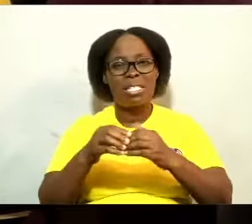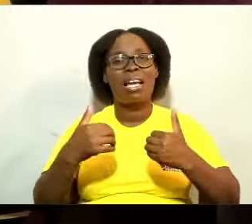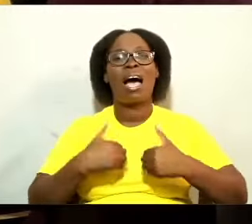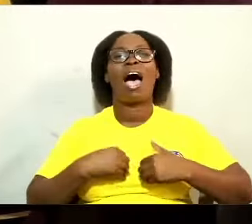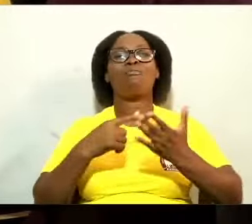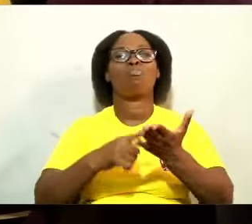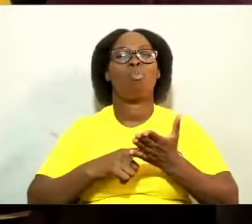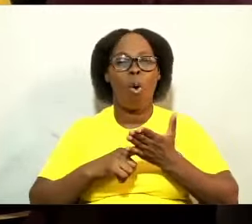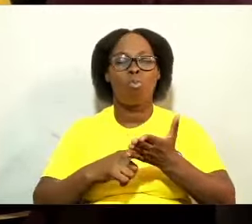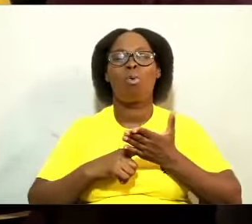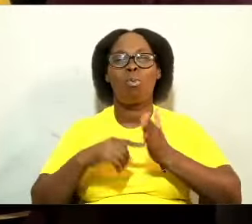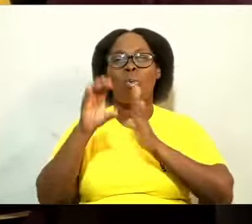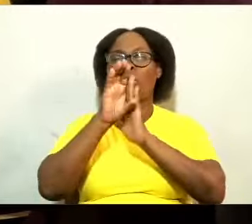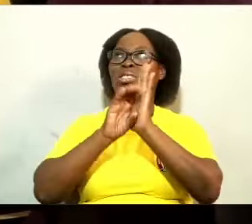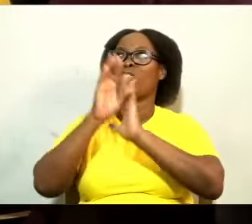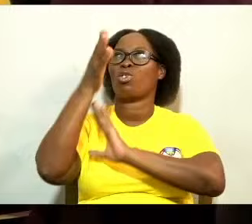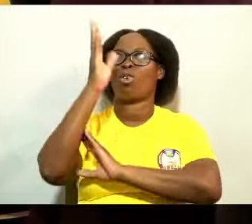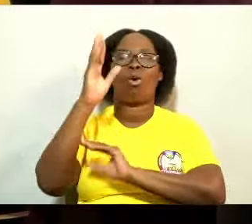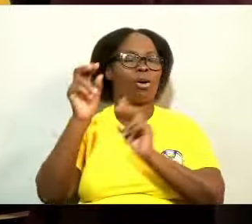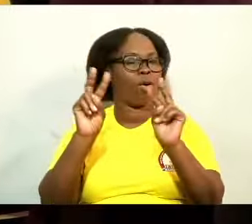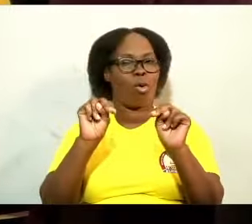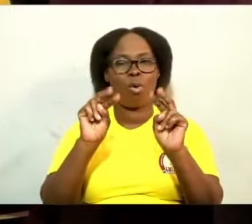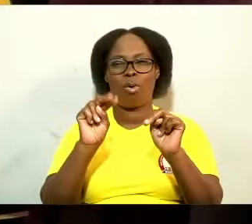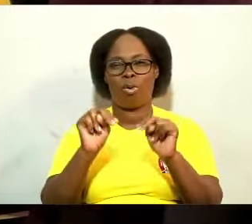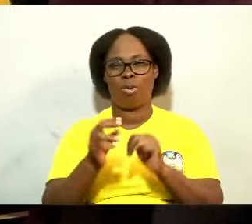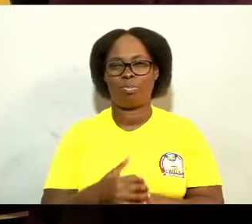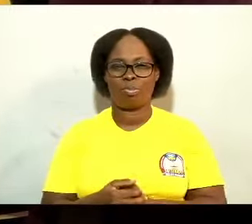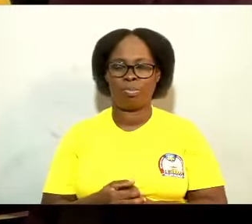Mungu, hilo hakuna.